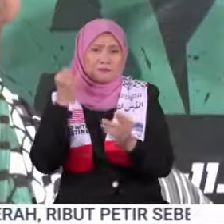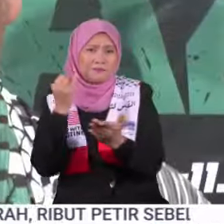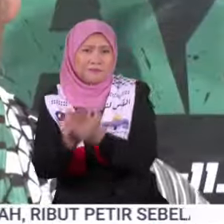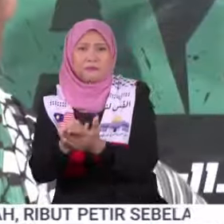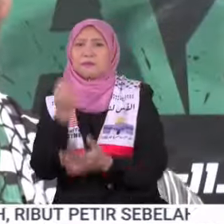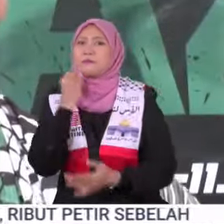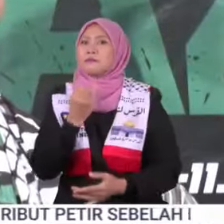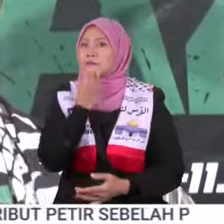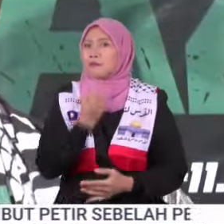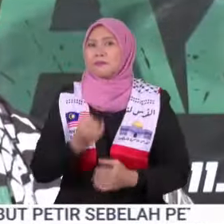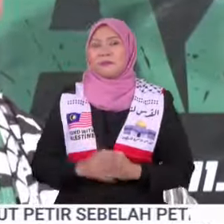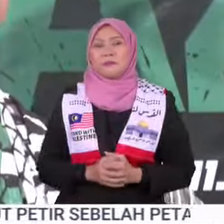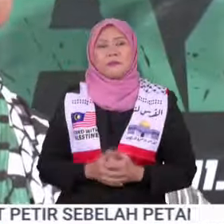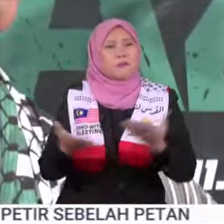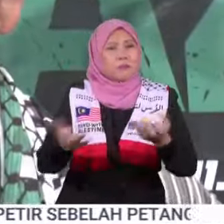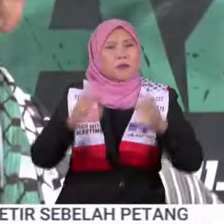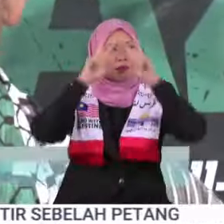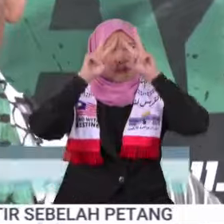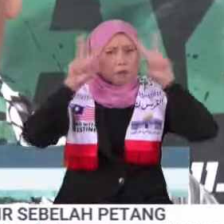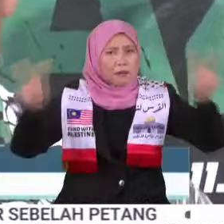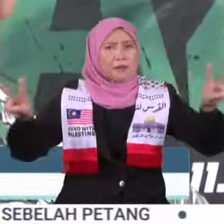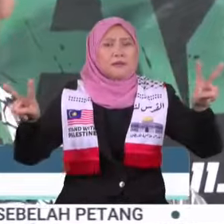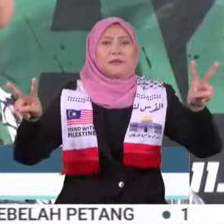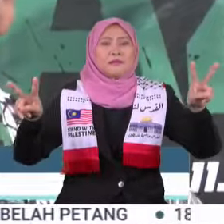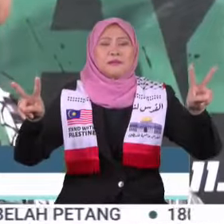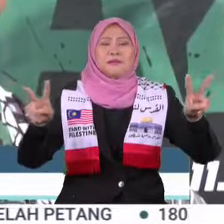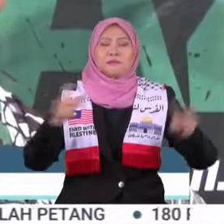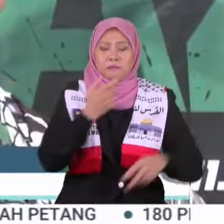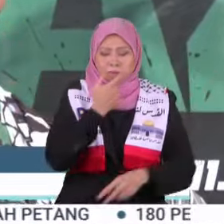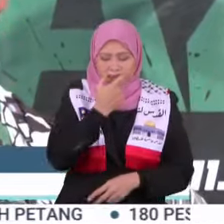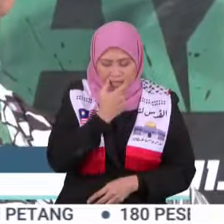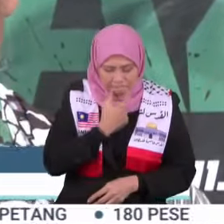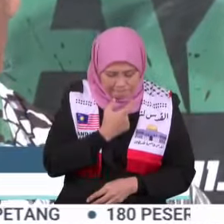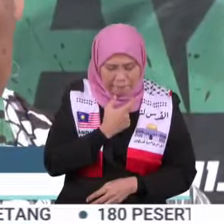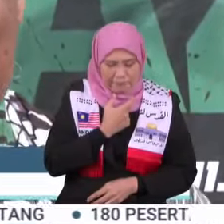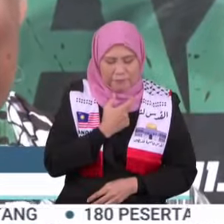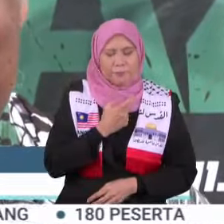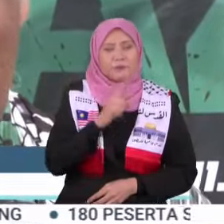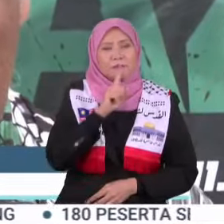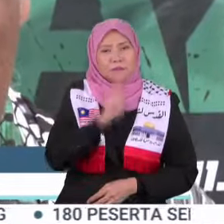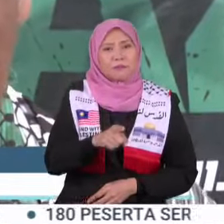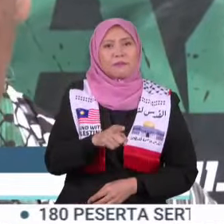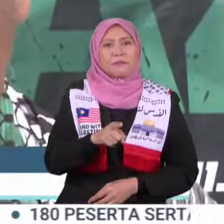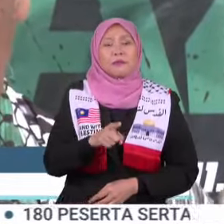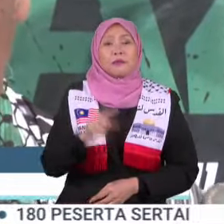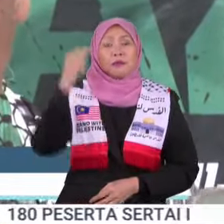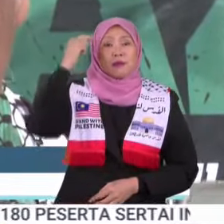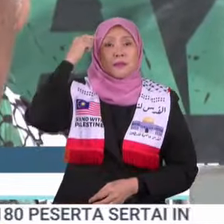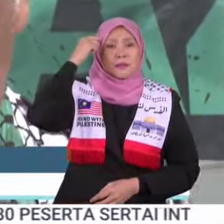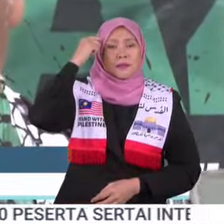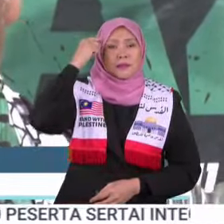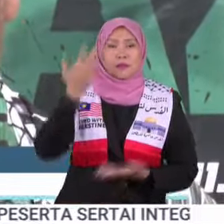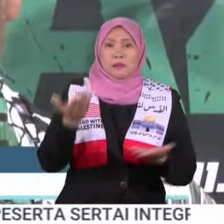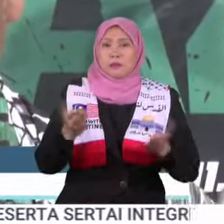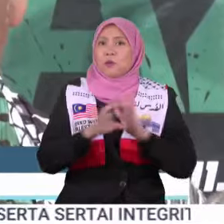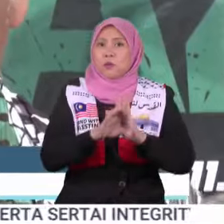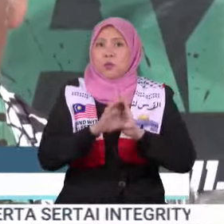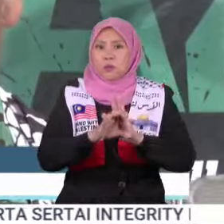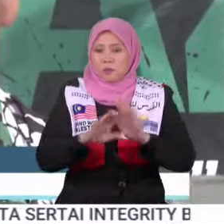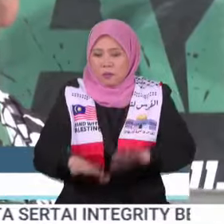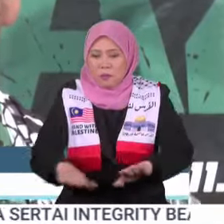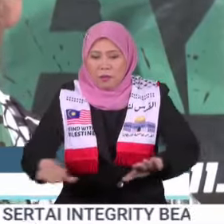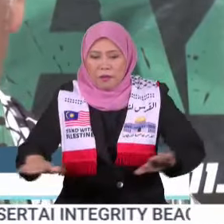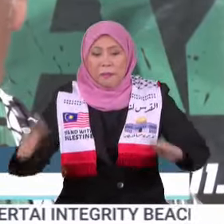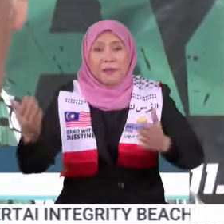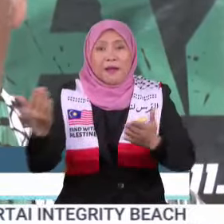nak kedamaian. Apa yang kita lihat pada hari ini begitu sedih sekali. Kita anggap contohnya macam